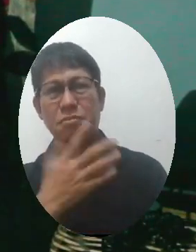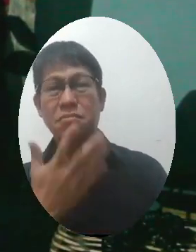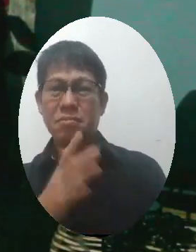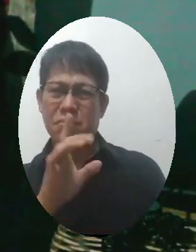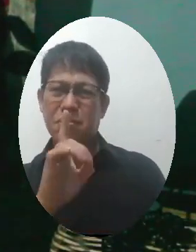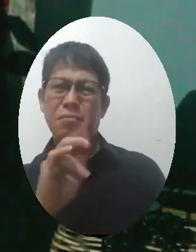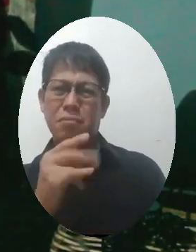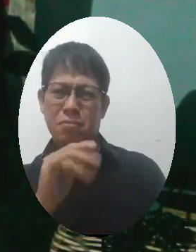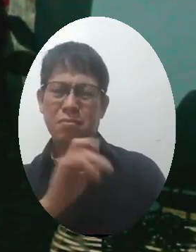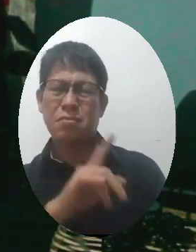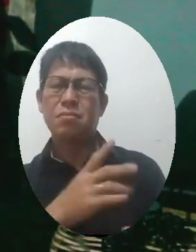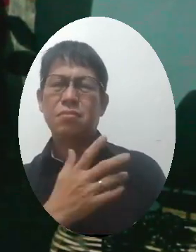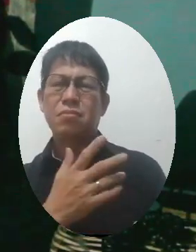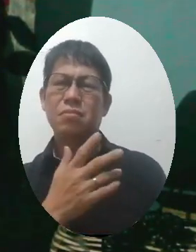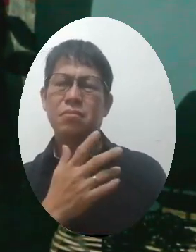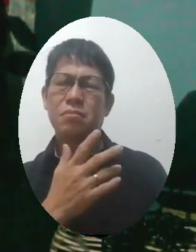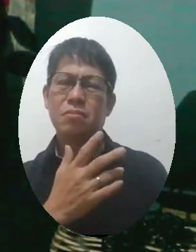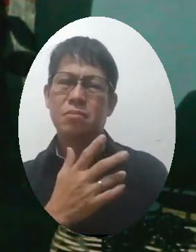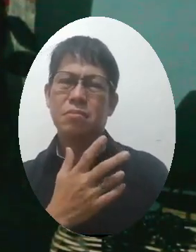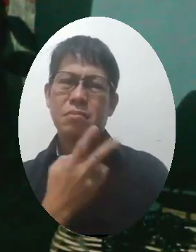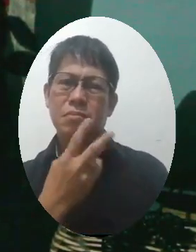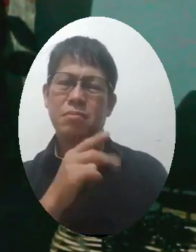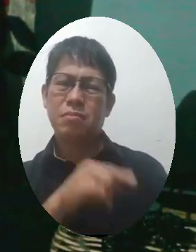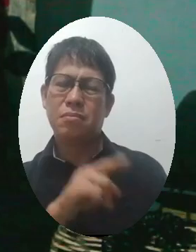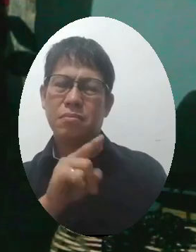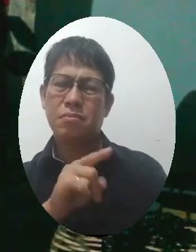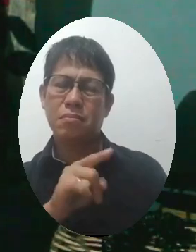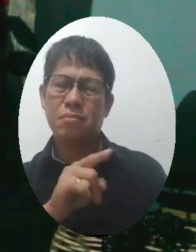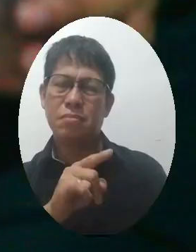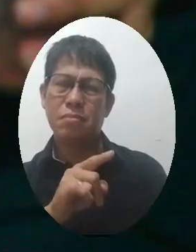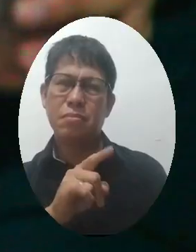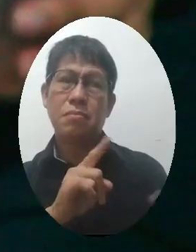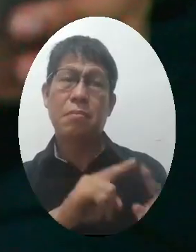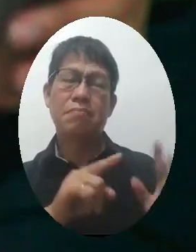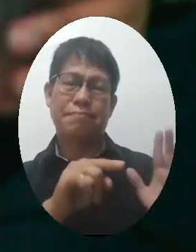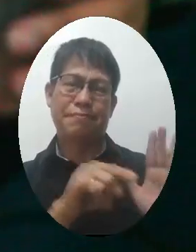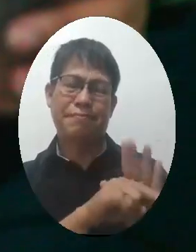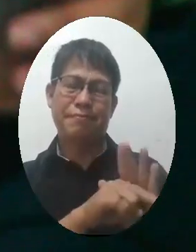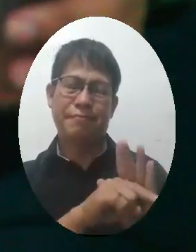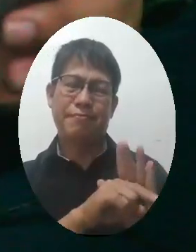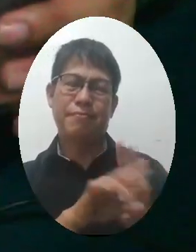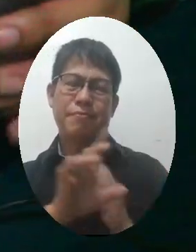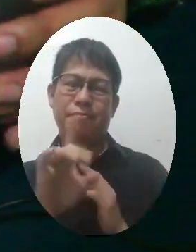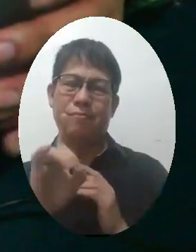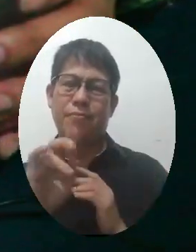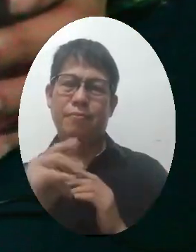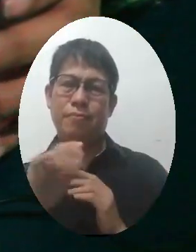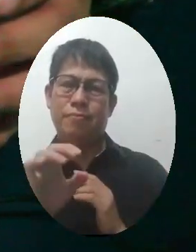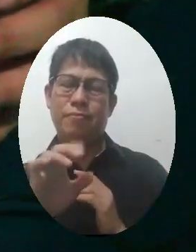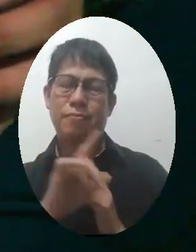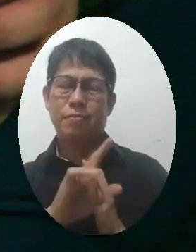possible dengue daw. Pero nung tinest siya ng dengue, nag-negative naman.